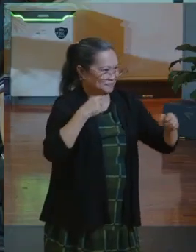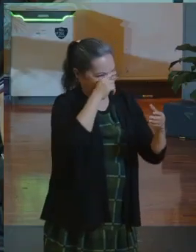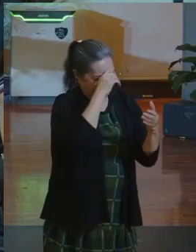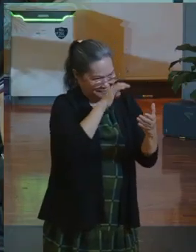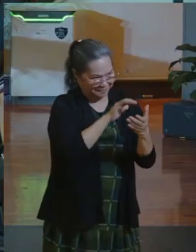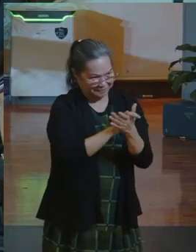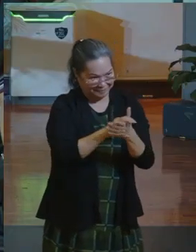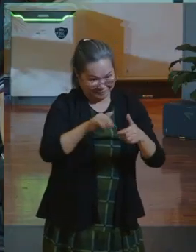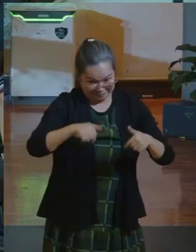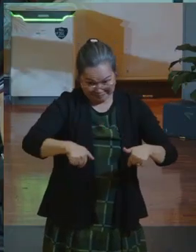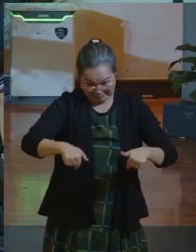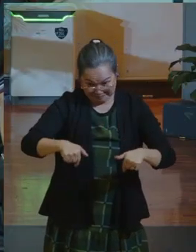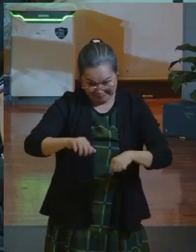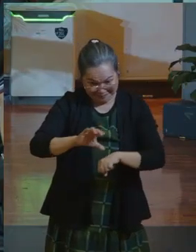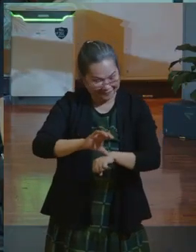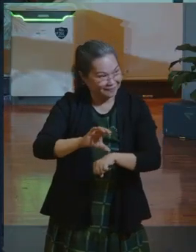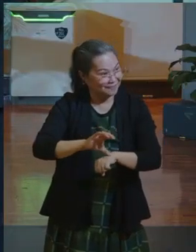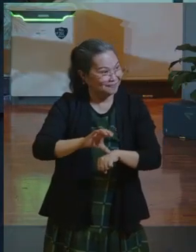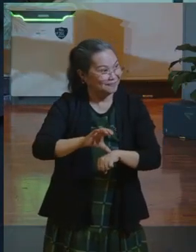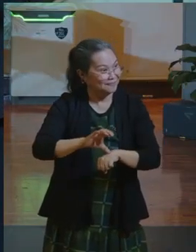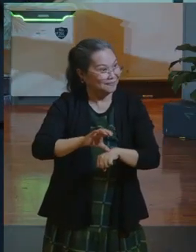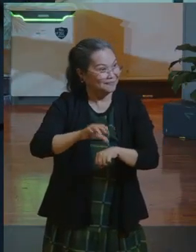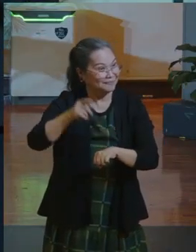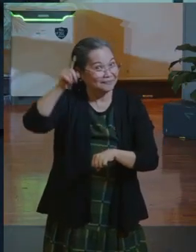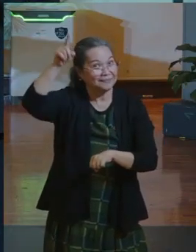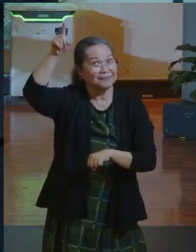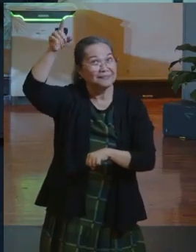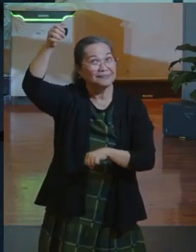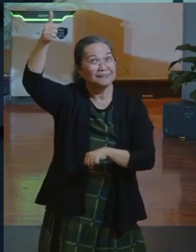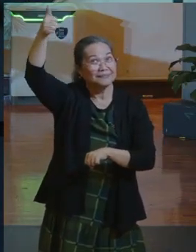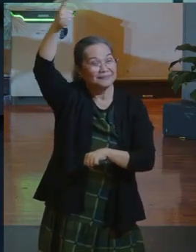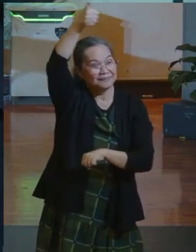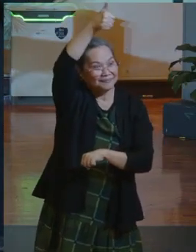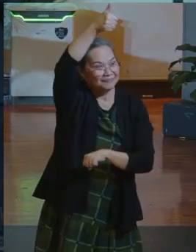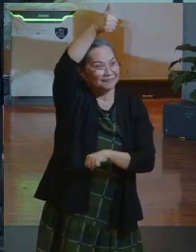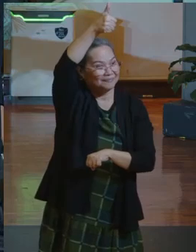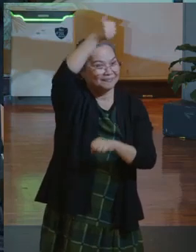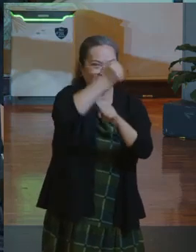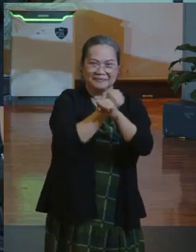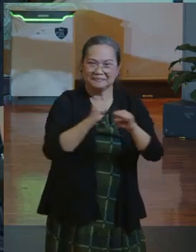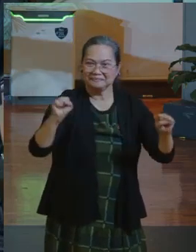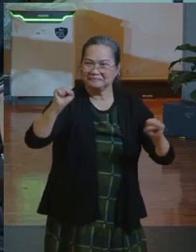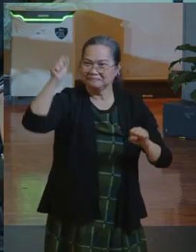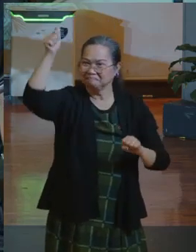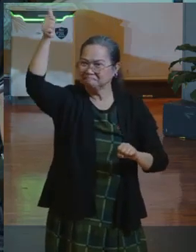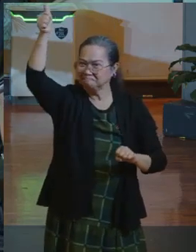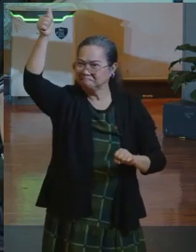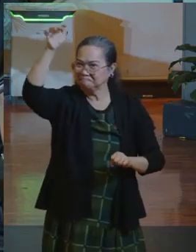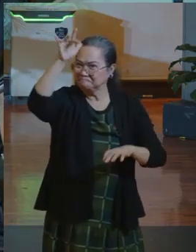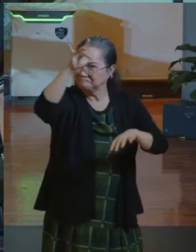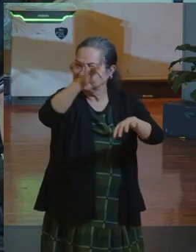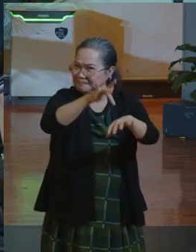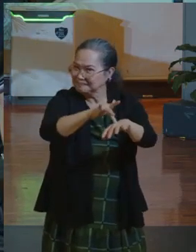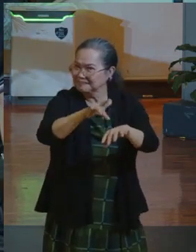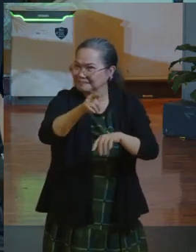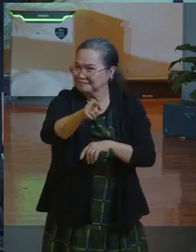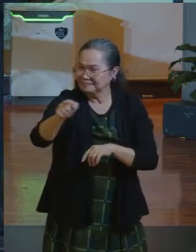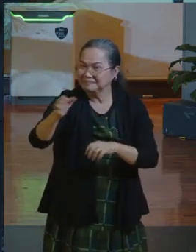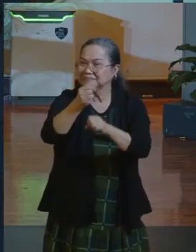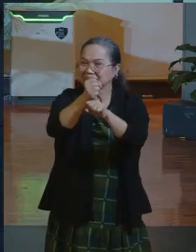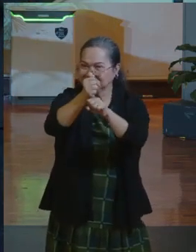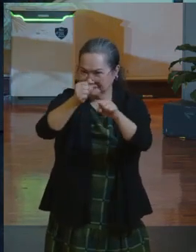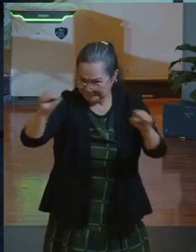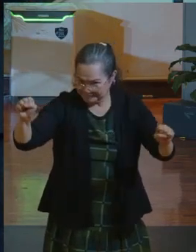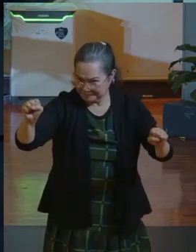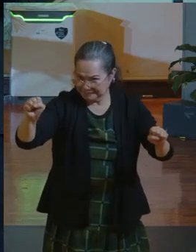sa church nito sa sovereignty ng ating Panginoon sa salvation. Sa po kumikilos, ang